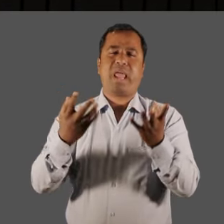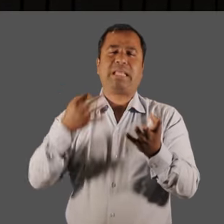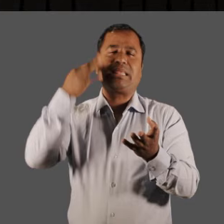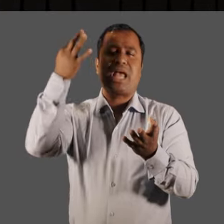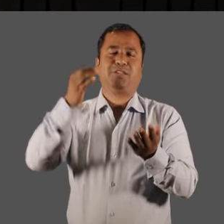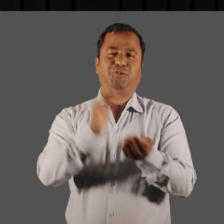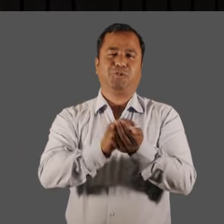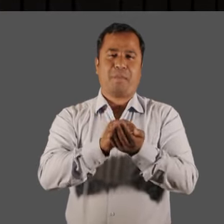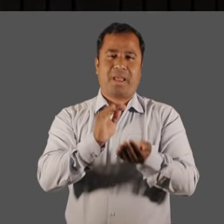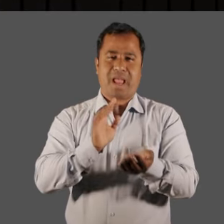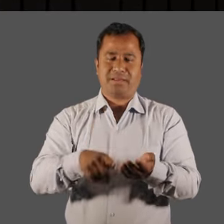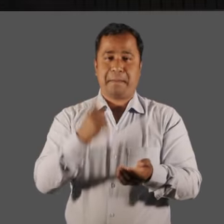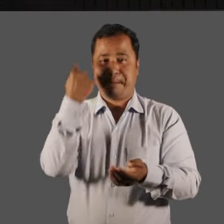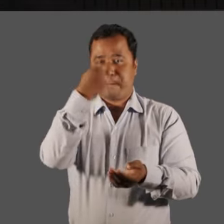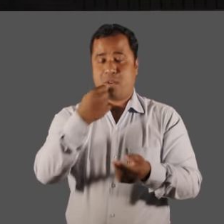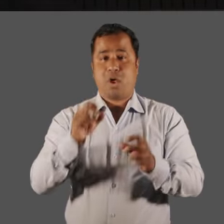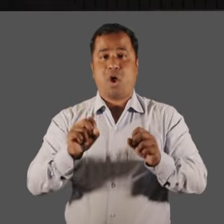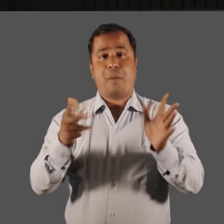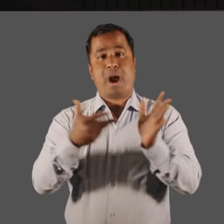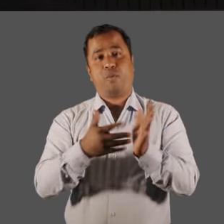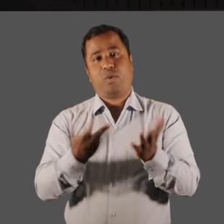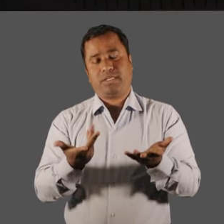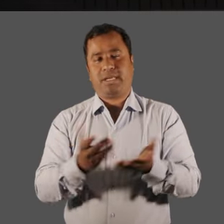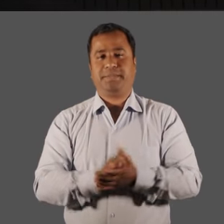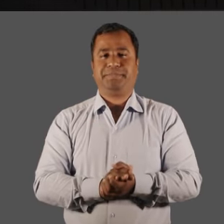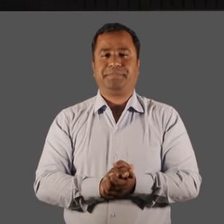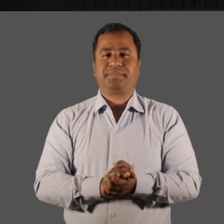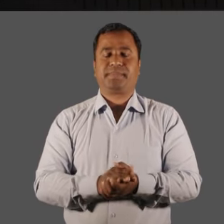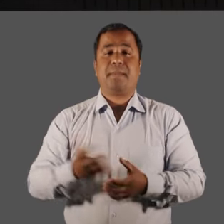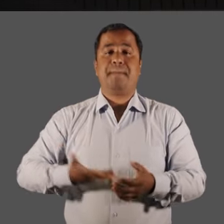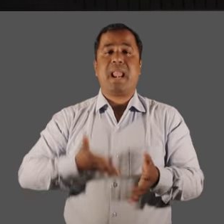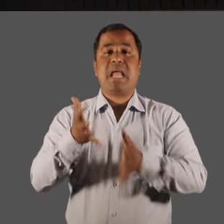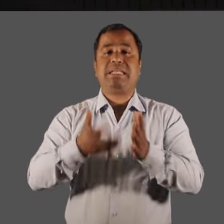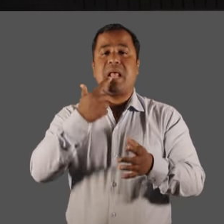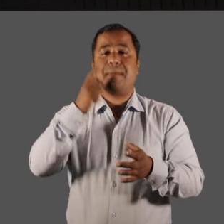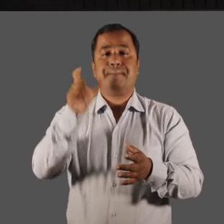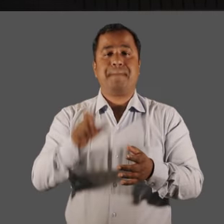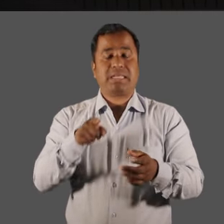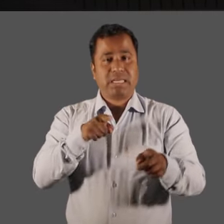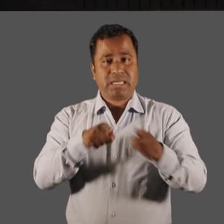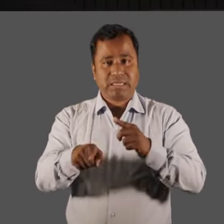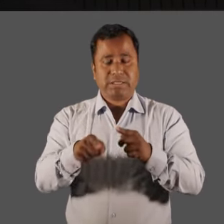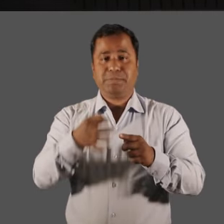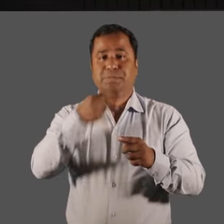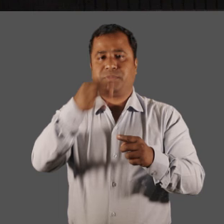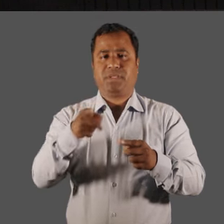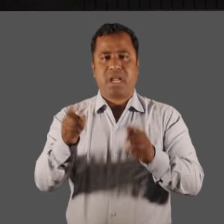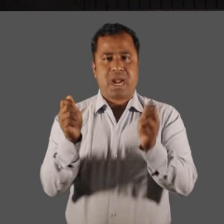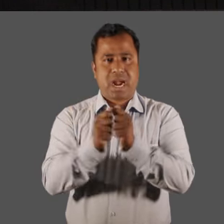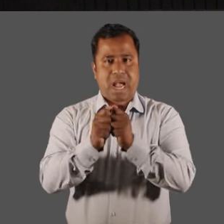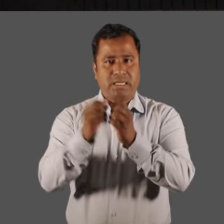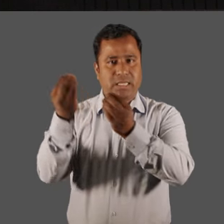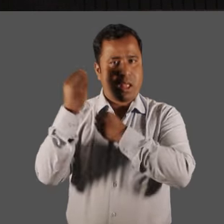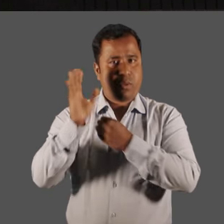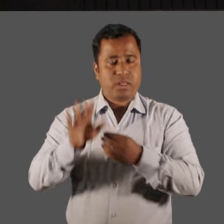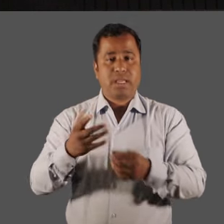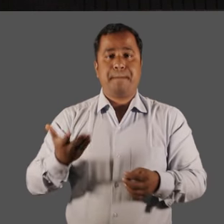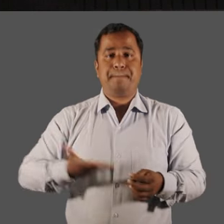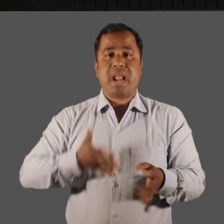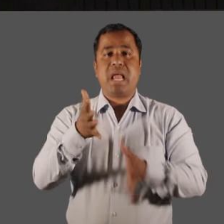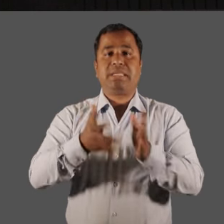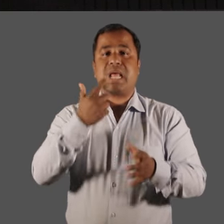আচ্ছা। অবাক হয়ে যায় মানুষজন। বাংলা ইশারা ভাষা নিয়ে একটু জানতে চাই যে বাংলা ইশারা ভাষা নিয়ে তো আপনি কাজ করছেন। বাংলা ইশারা